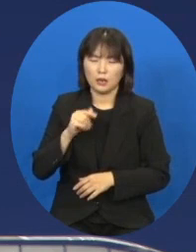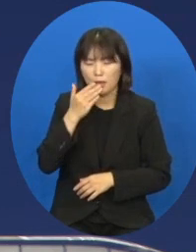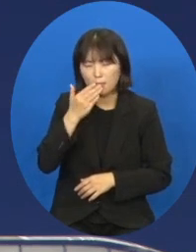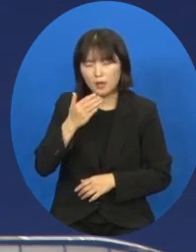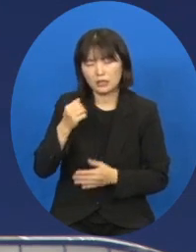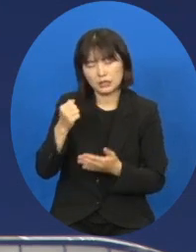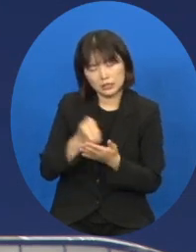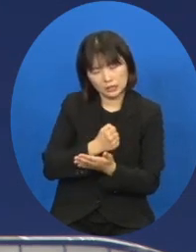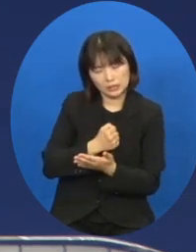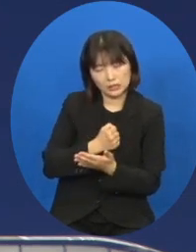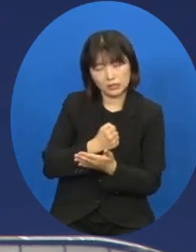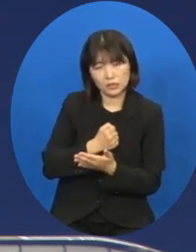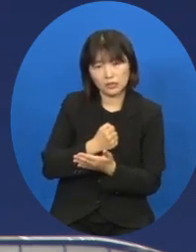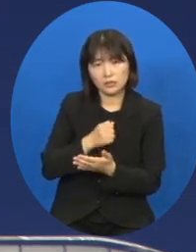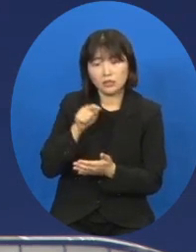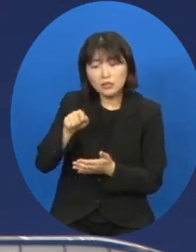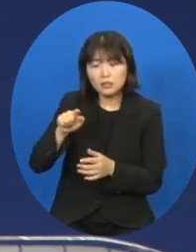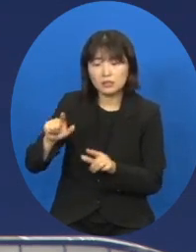살고 싶으세요?